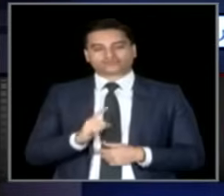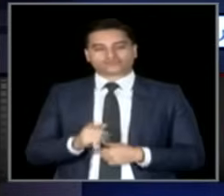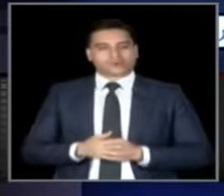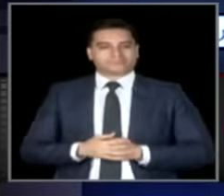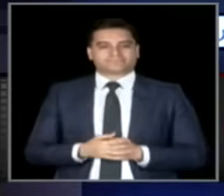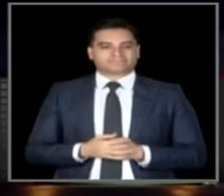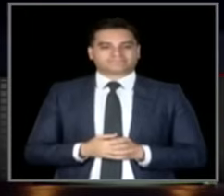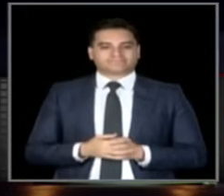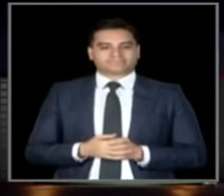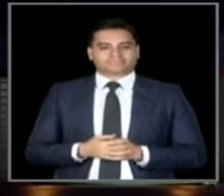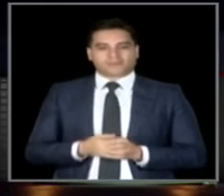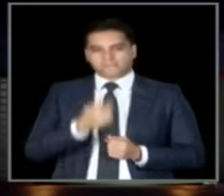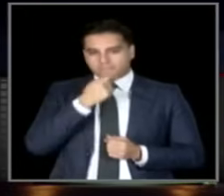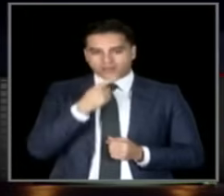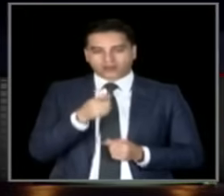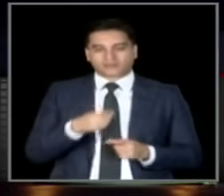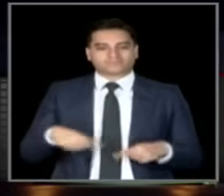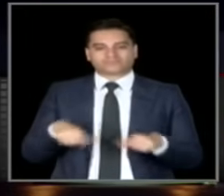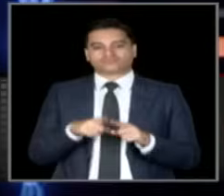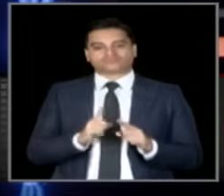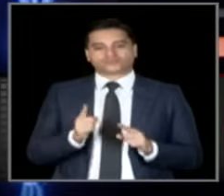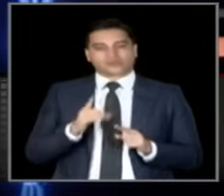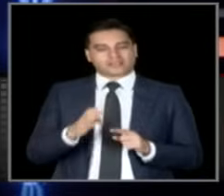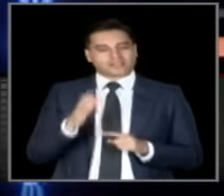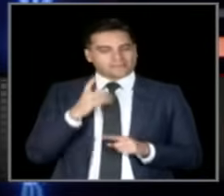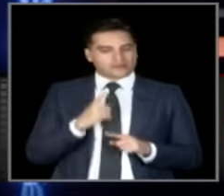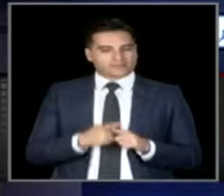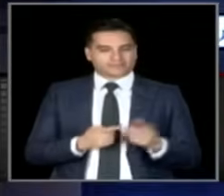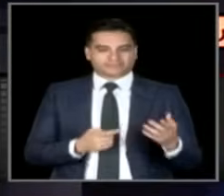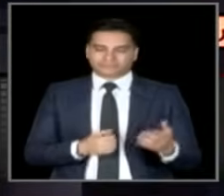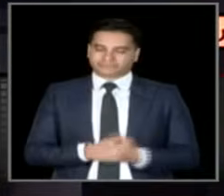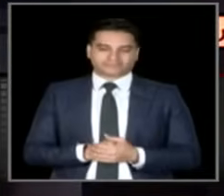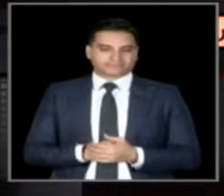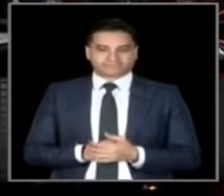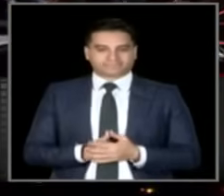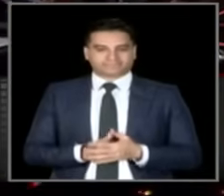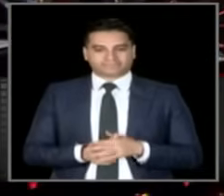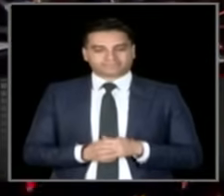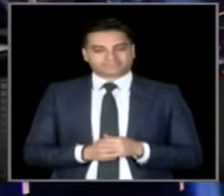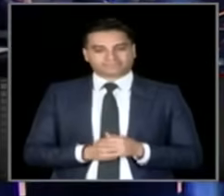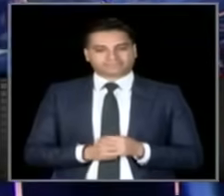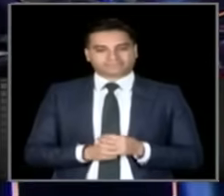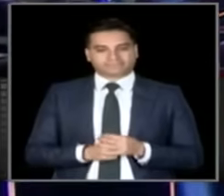قلت لك مش بريطاني عشان تبعد عن منطقتي خالص. ما أنا قلت لحضرتك قلت بريطاني. حسن، إجابة خاطئة.